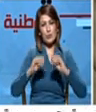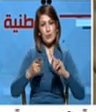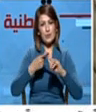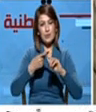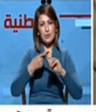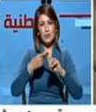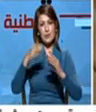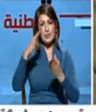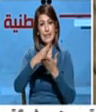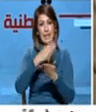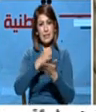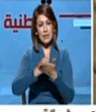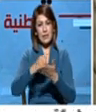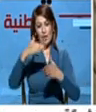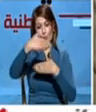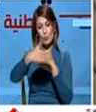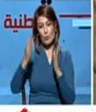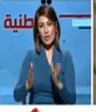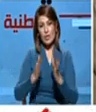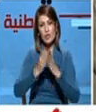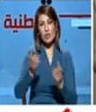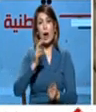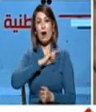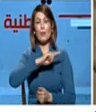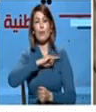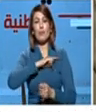الصناديق الاجتماعيه